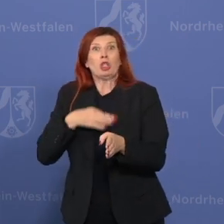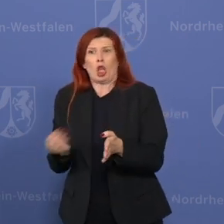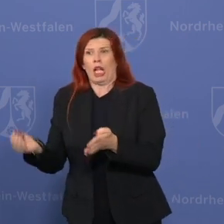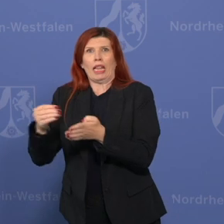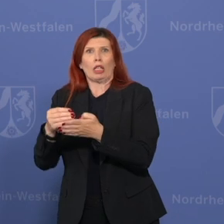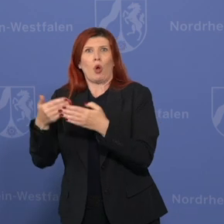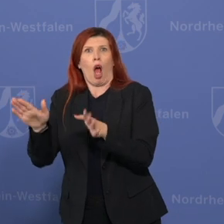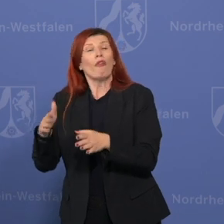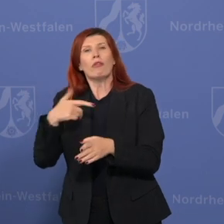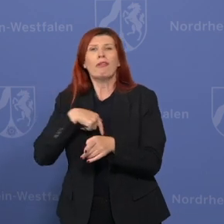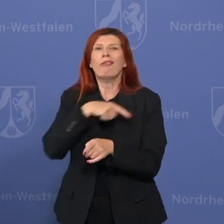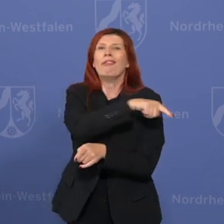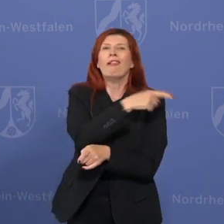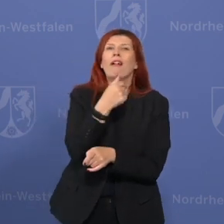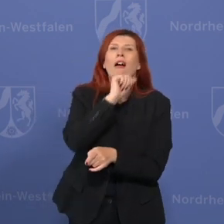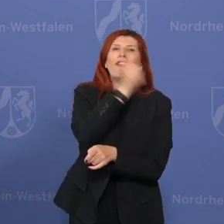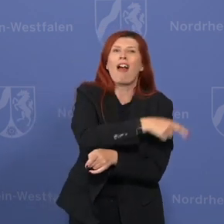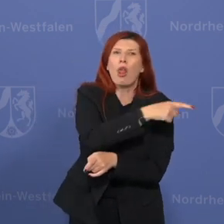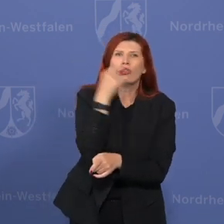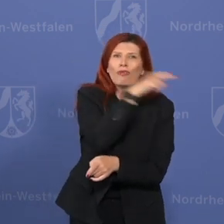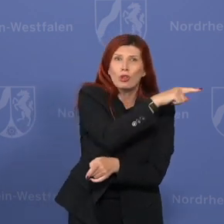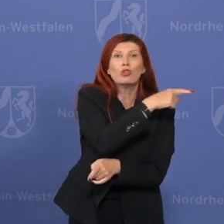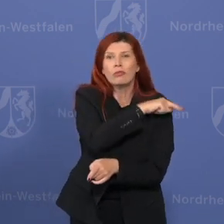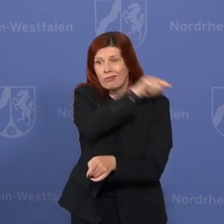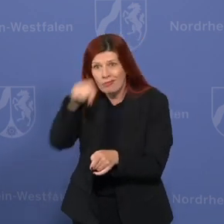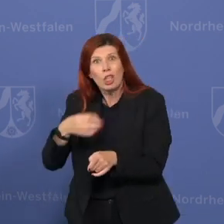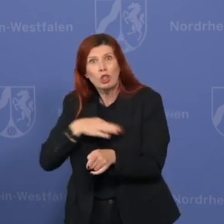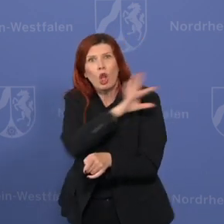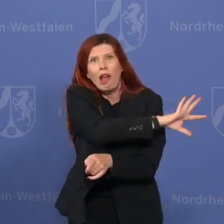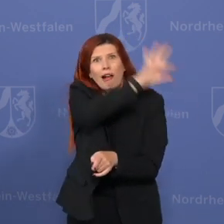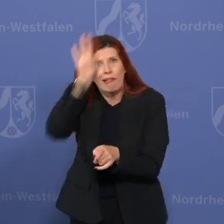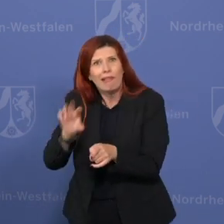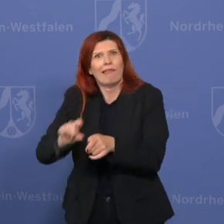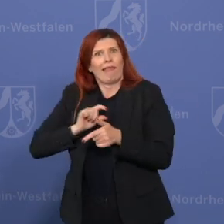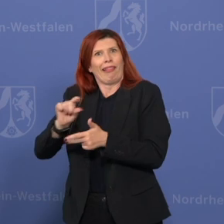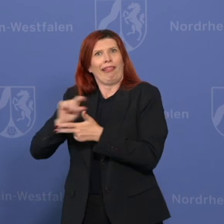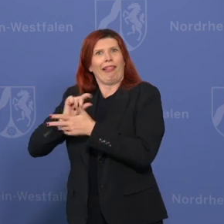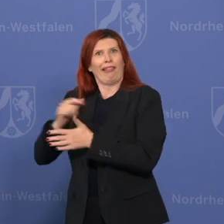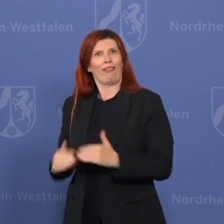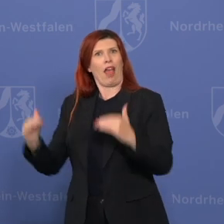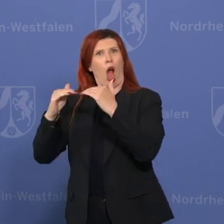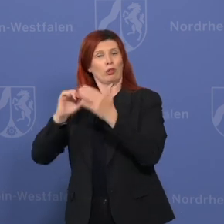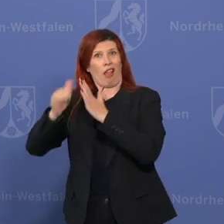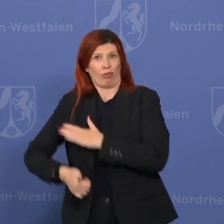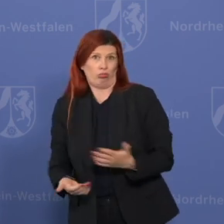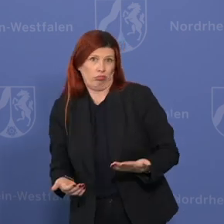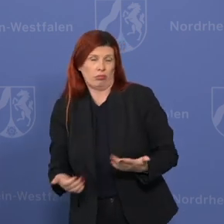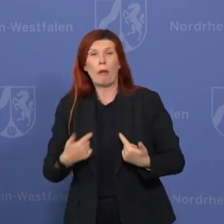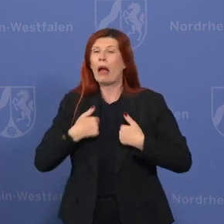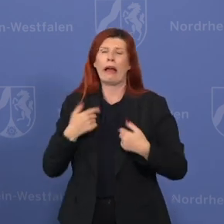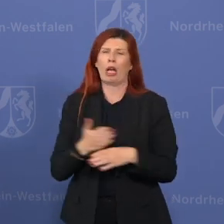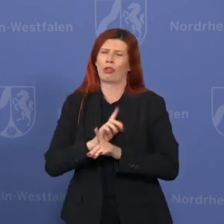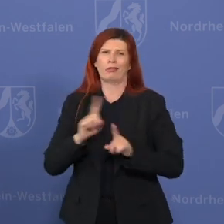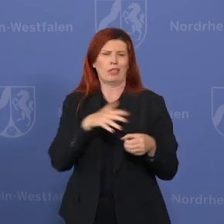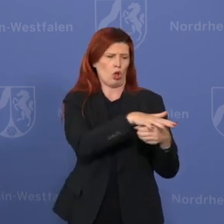kann. Das werden wir auch prüfen. Ist das eine Frage, die die einzelne Kommune dann in ihrer Entscheidungsgewalt